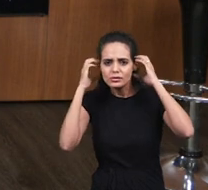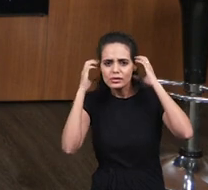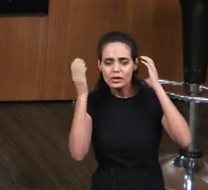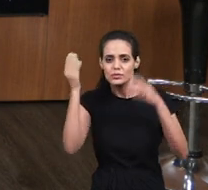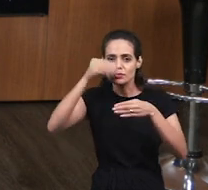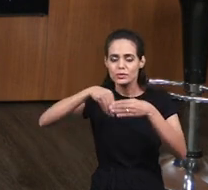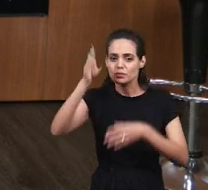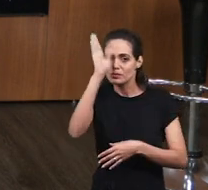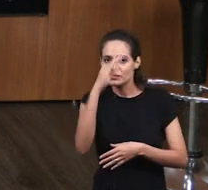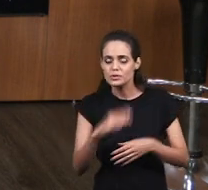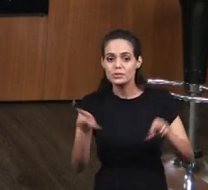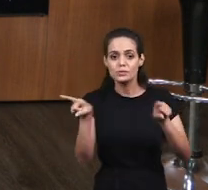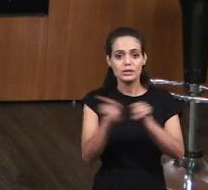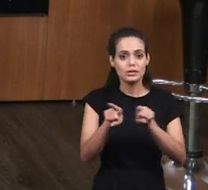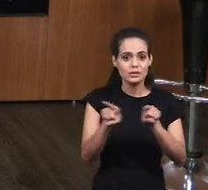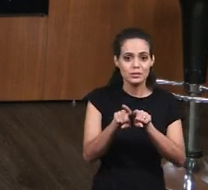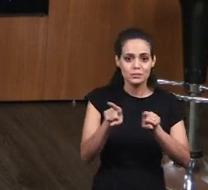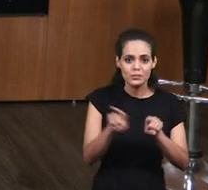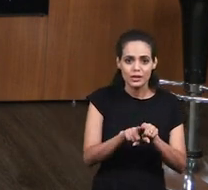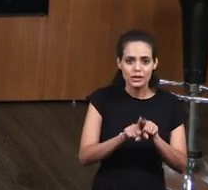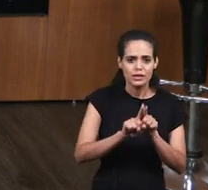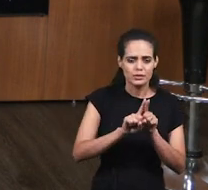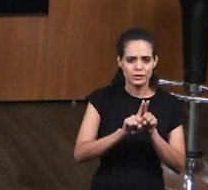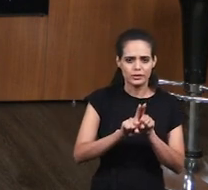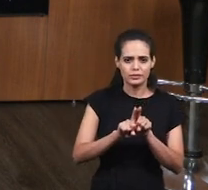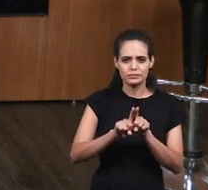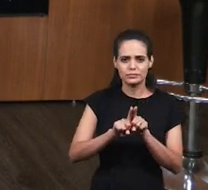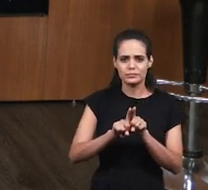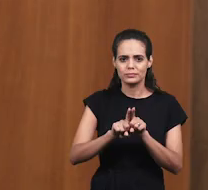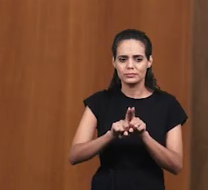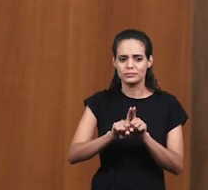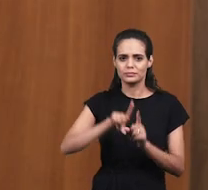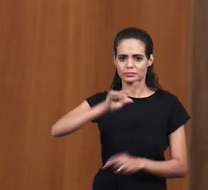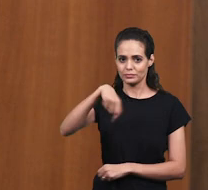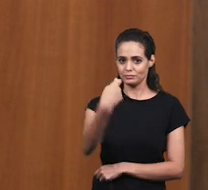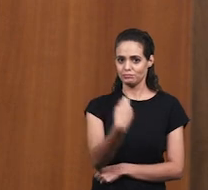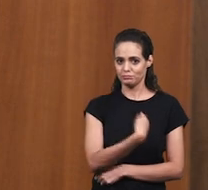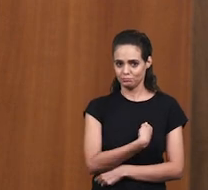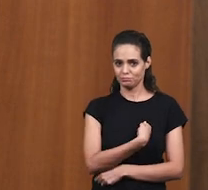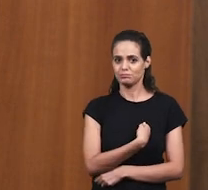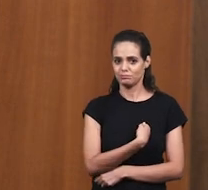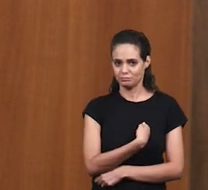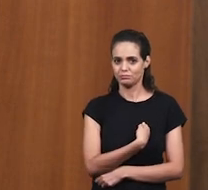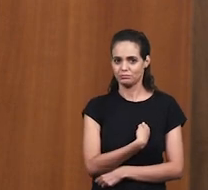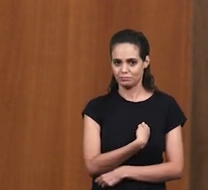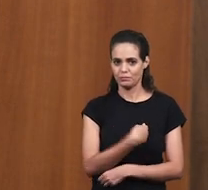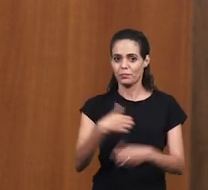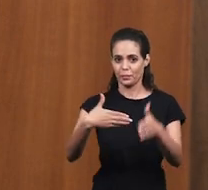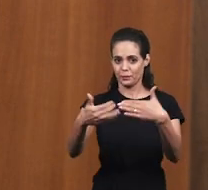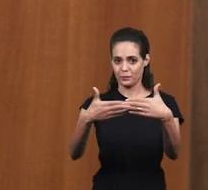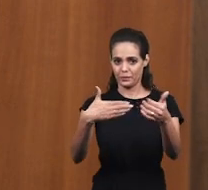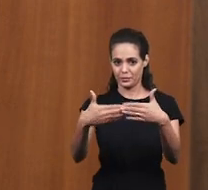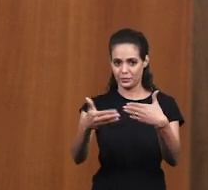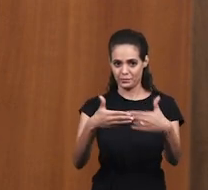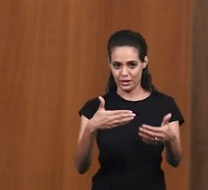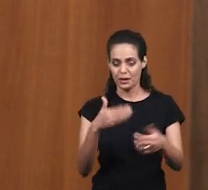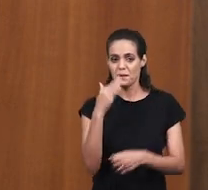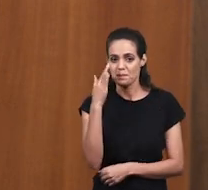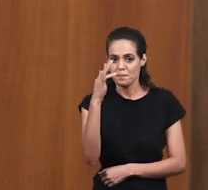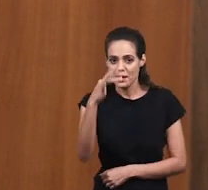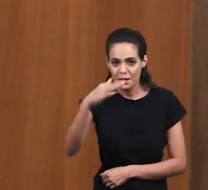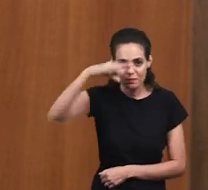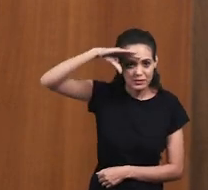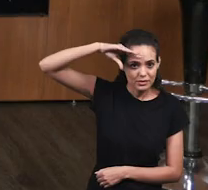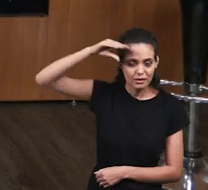plusieurs stations radio au Brésil, une version en espagnol qui est entendue au Panama. Et bientôt, nous serons en Afrique et en toute